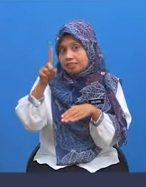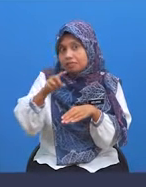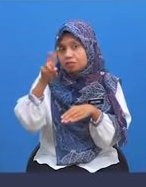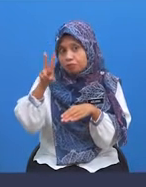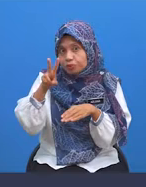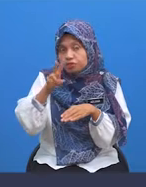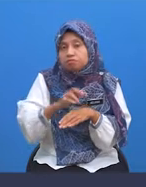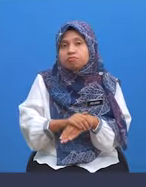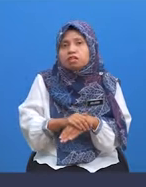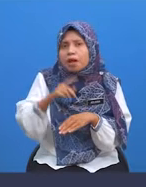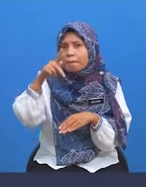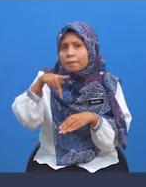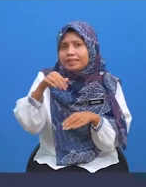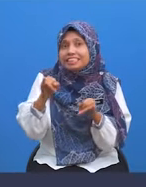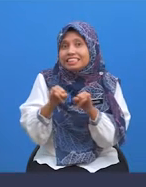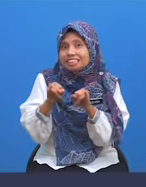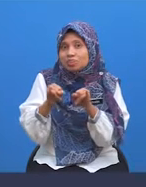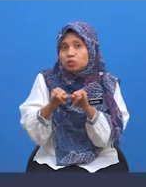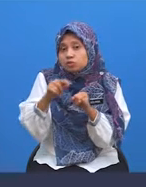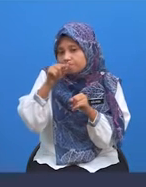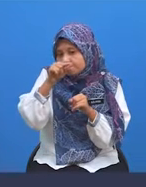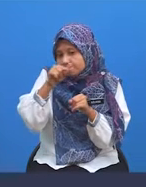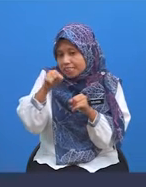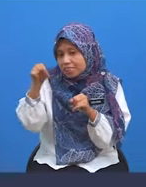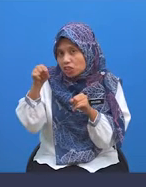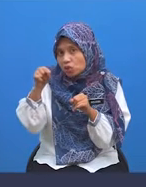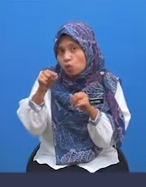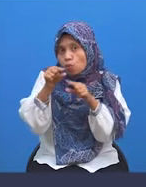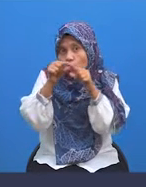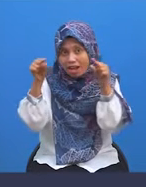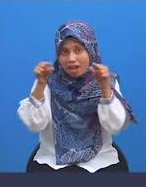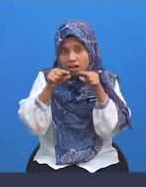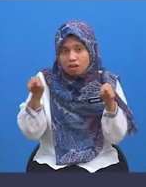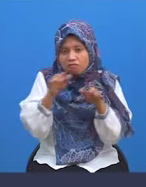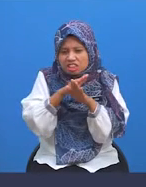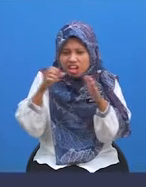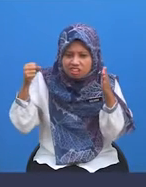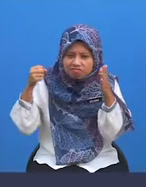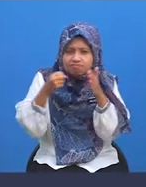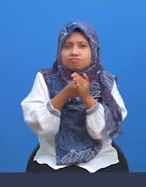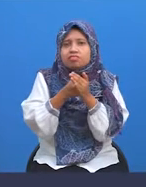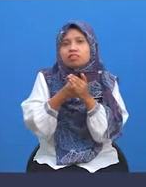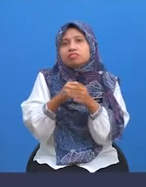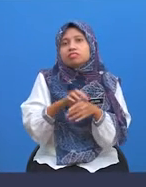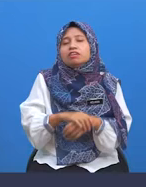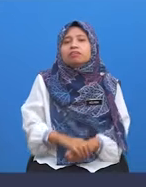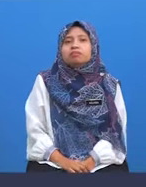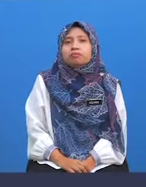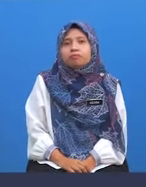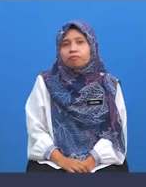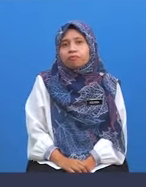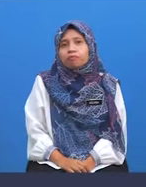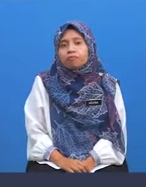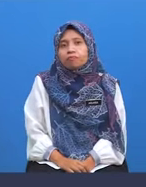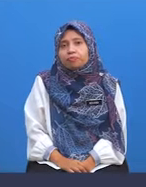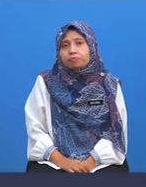3/2π. Pastikan juga lengkuk graf tangen kita tidak melanggar garisan asimtot.